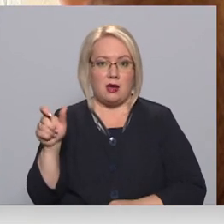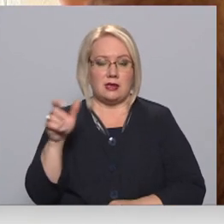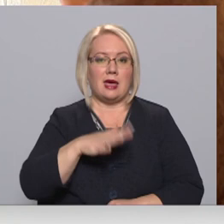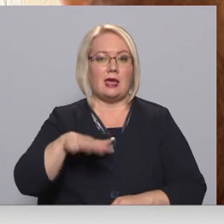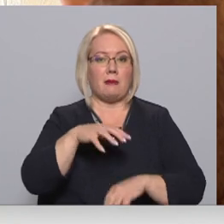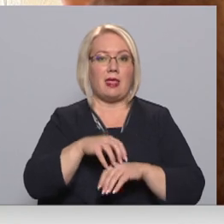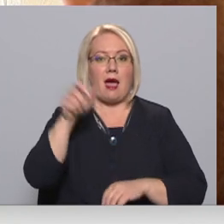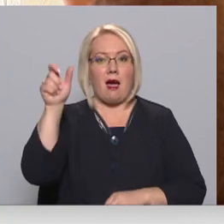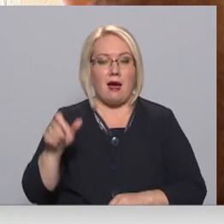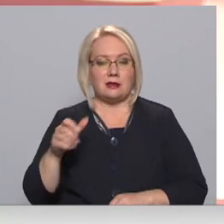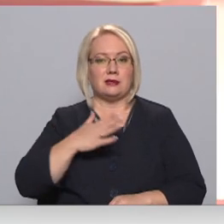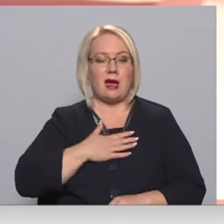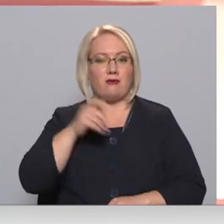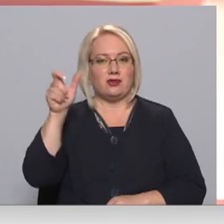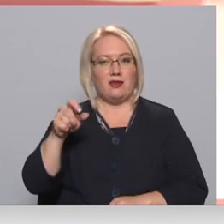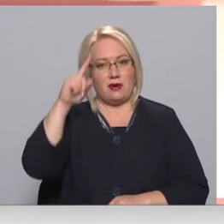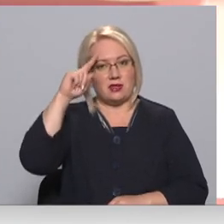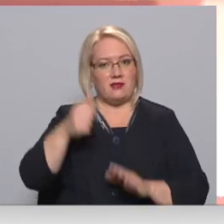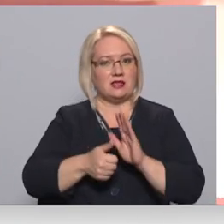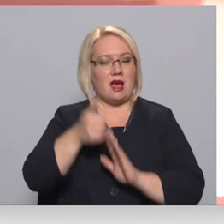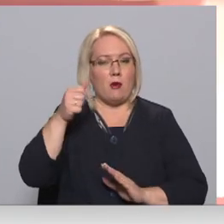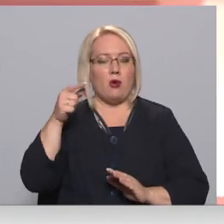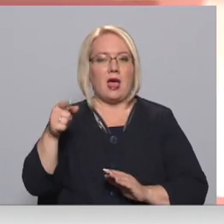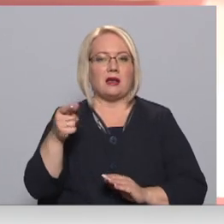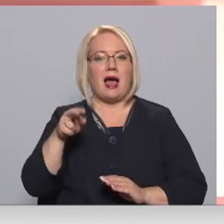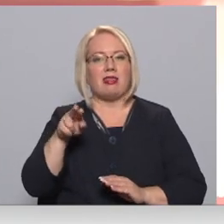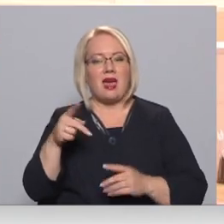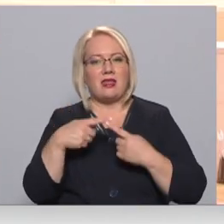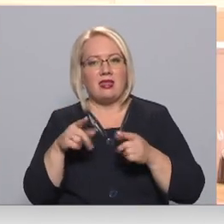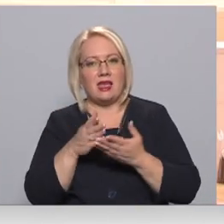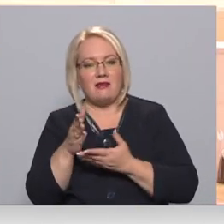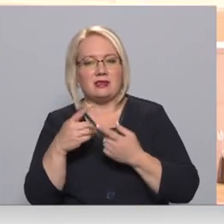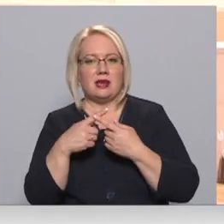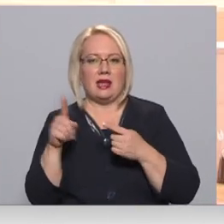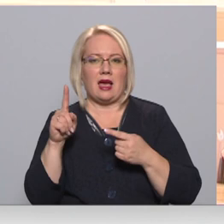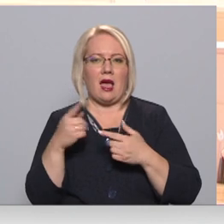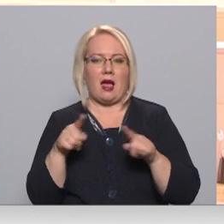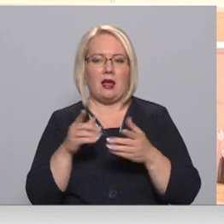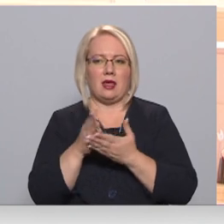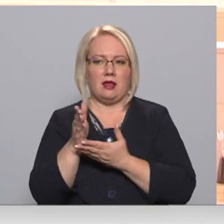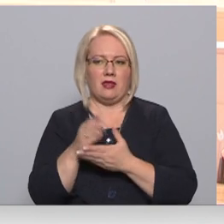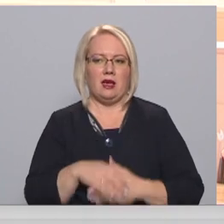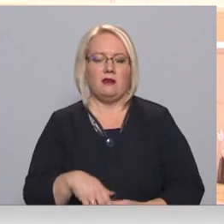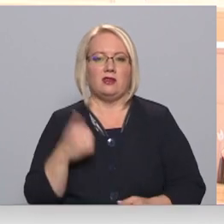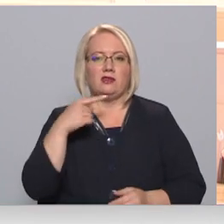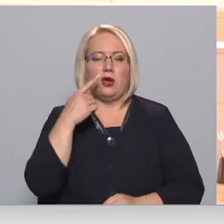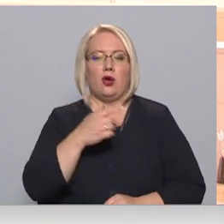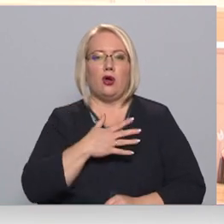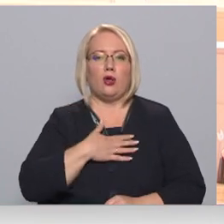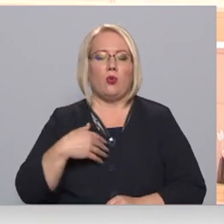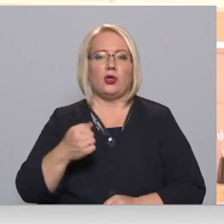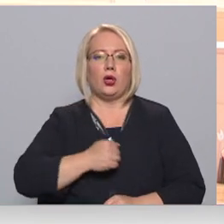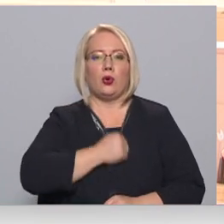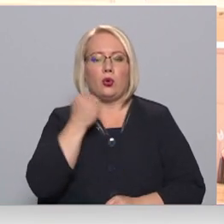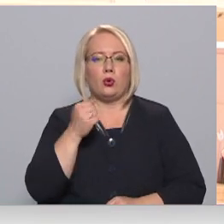savu pacientu zina vislabāk, un šīs alternatīvas ir tikai alternatīvas. Jo ir ļoti grūti pacientu kaut ko sarunāt